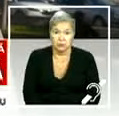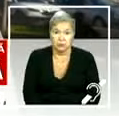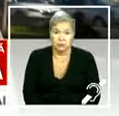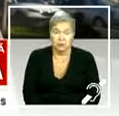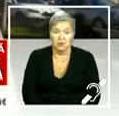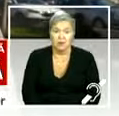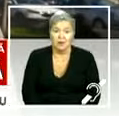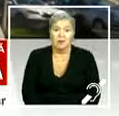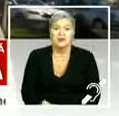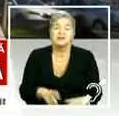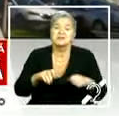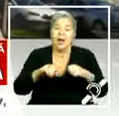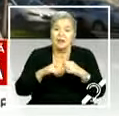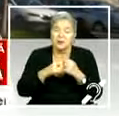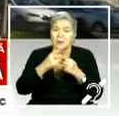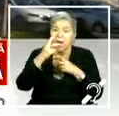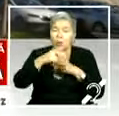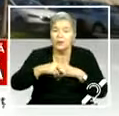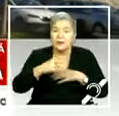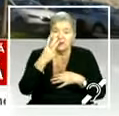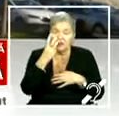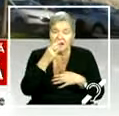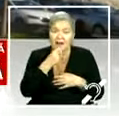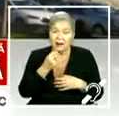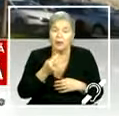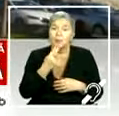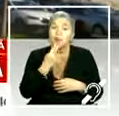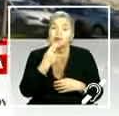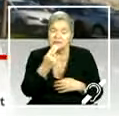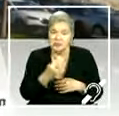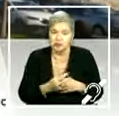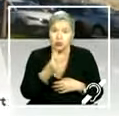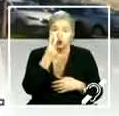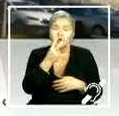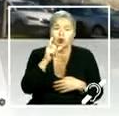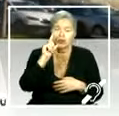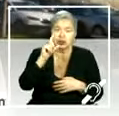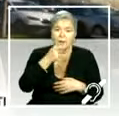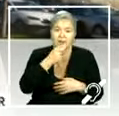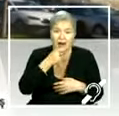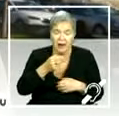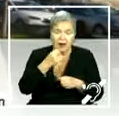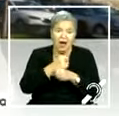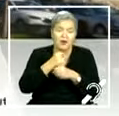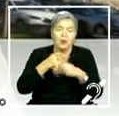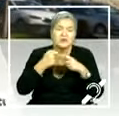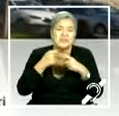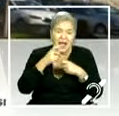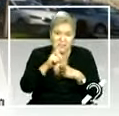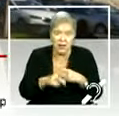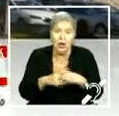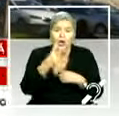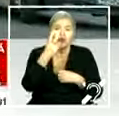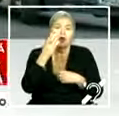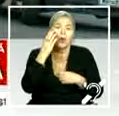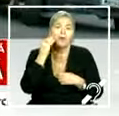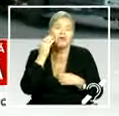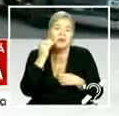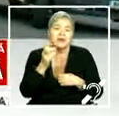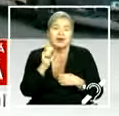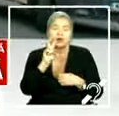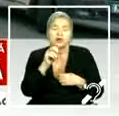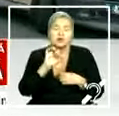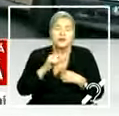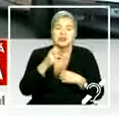Bun găsit, faptele s-ar fi petrecut în ultimii 3 ani. Polițistul în vârstă de 27 de ani ar fi întreținut raporturi sexuale cu două minore de 12,